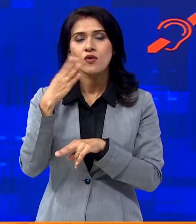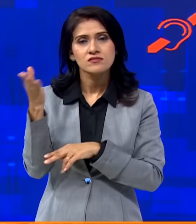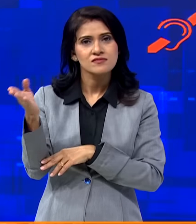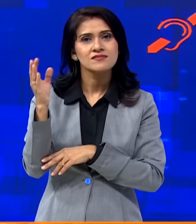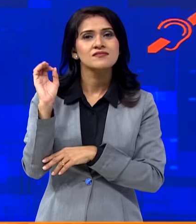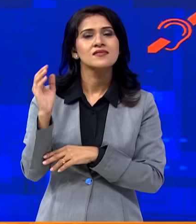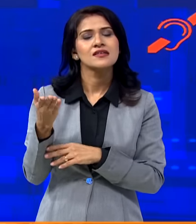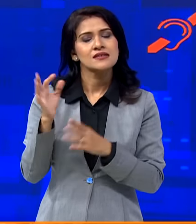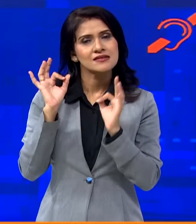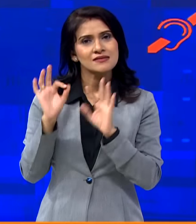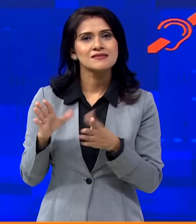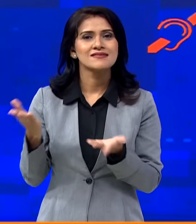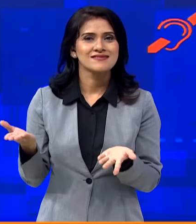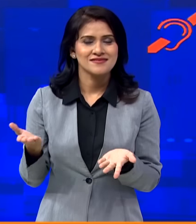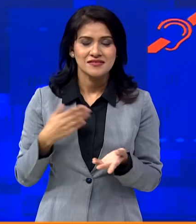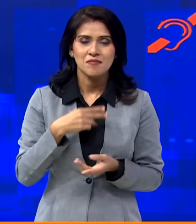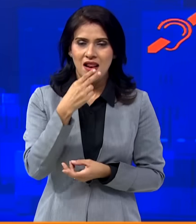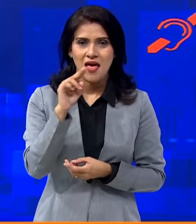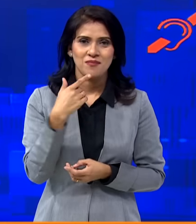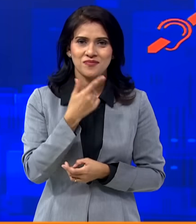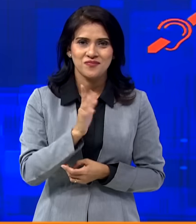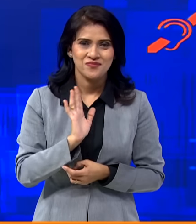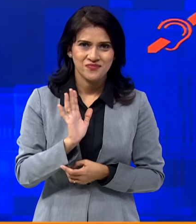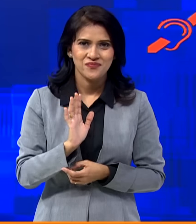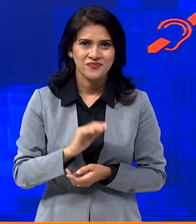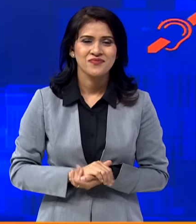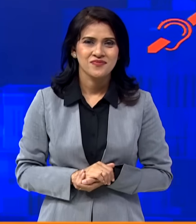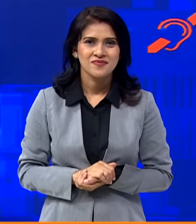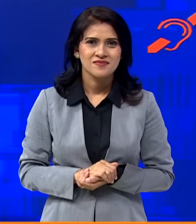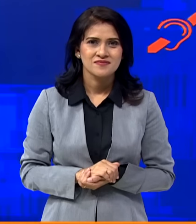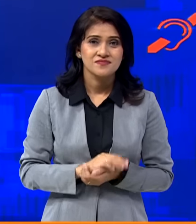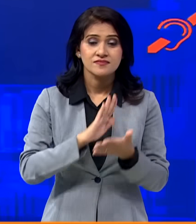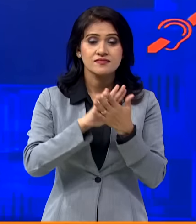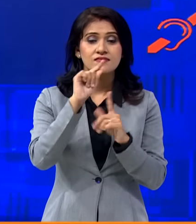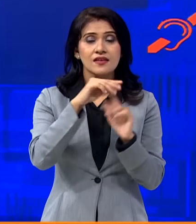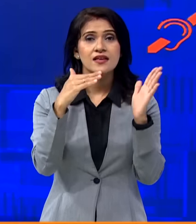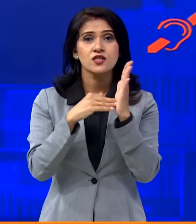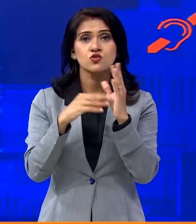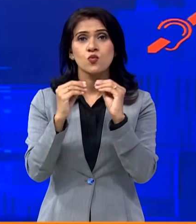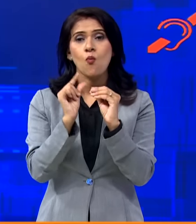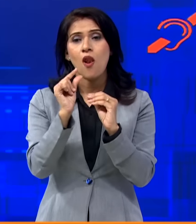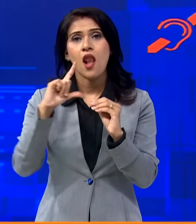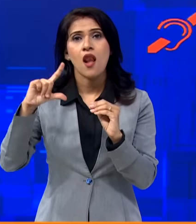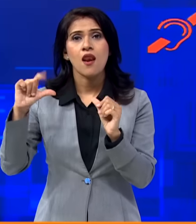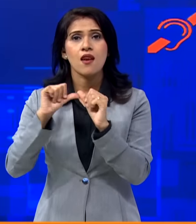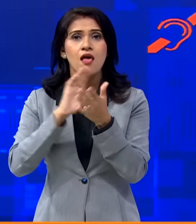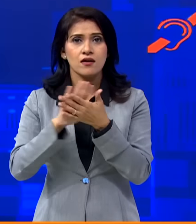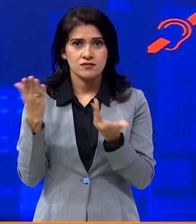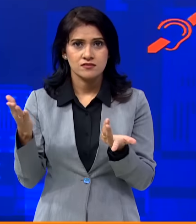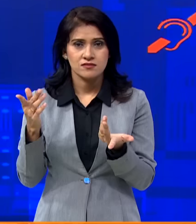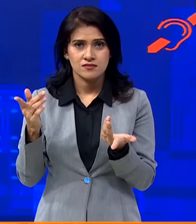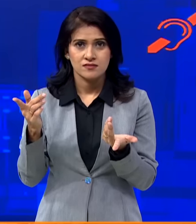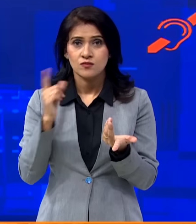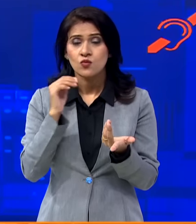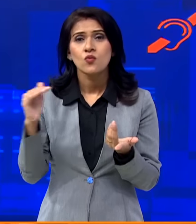है अब मैं आपको बताऊं अभी अभी एक हिजबुल्ला का जो सरगना था नसरुल्ला मारा